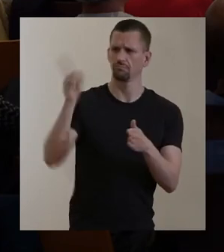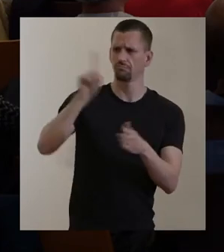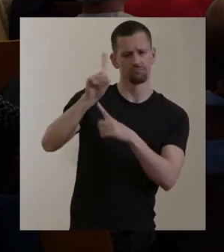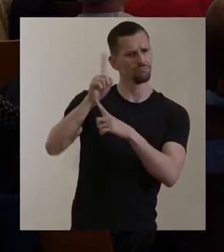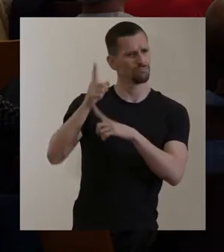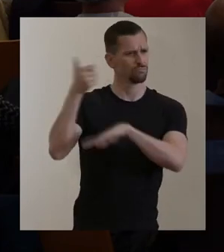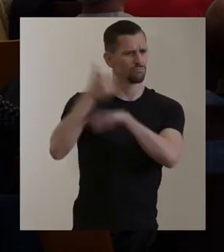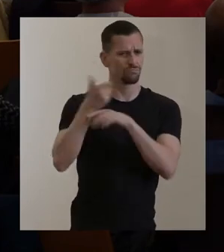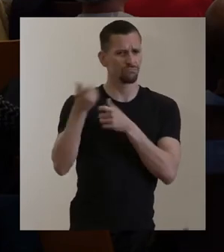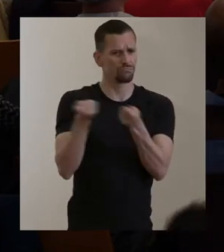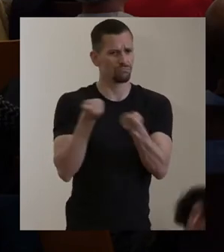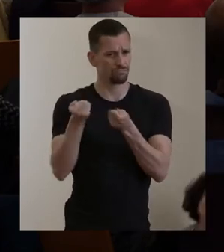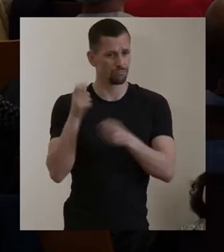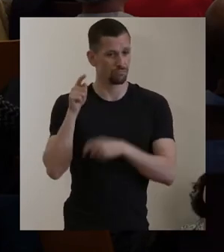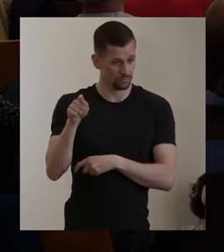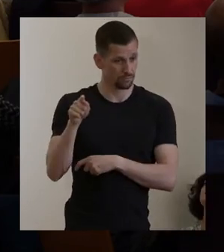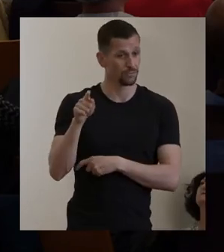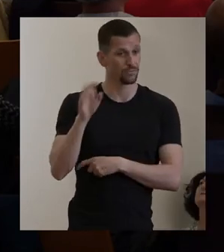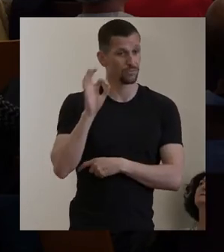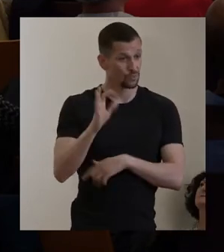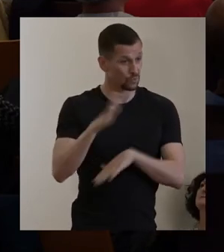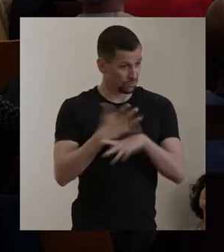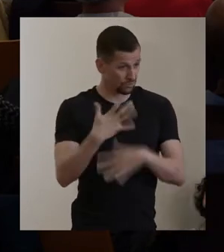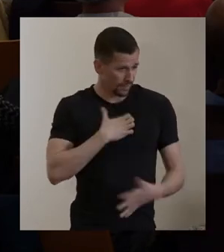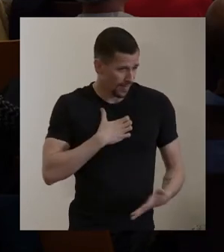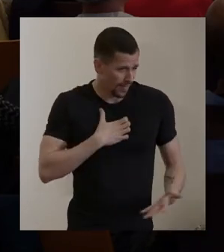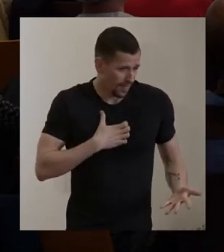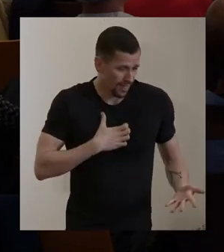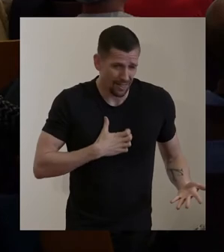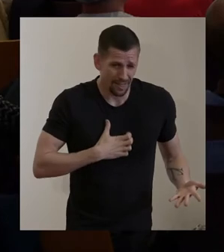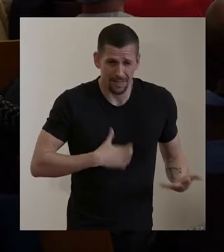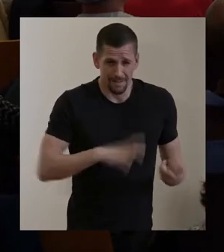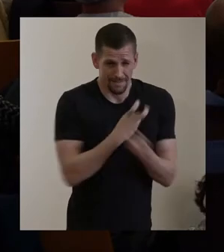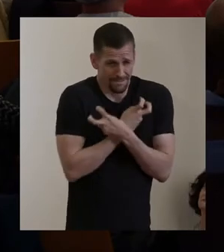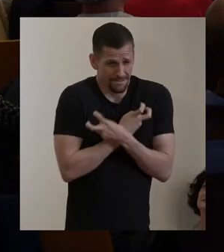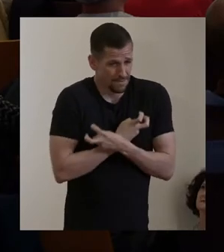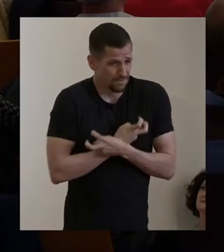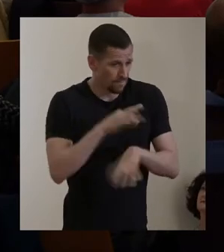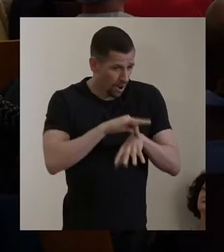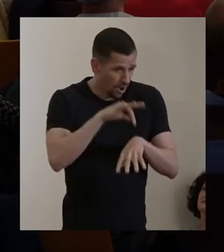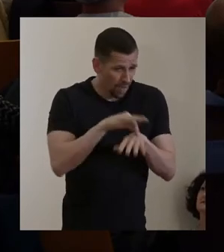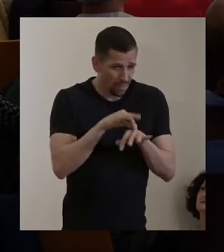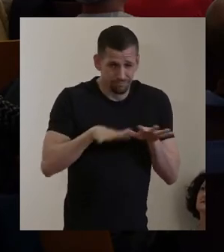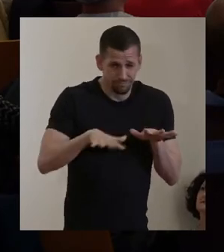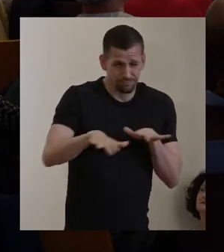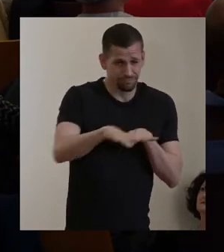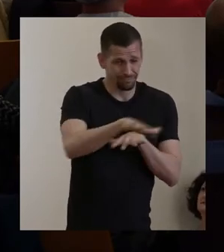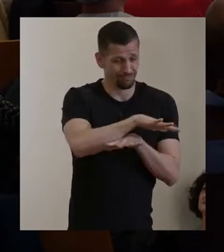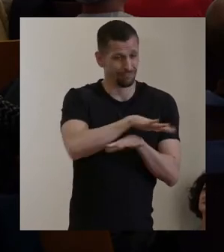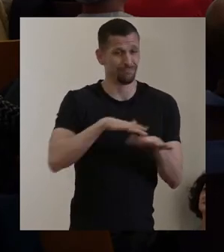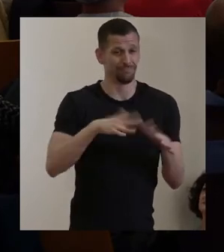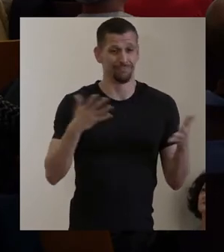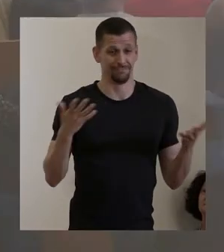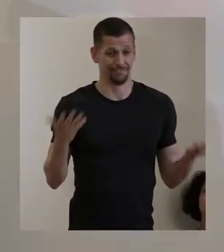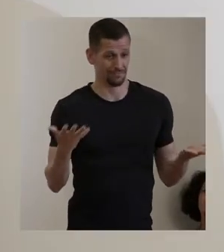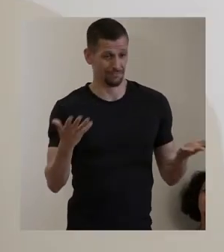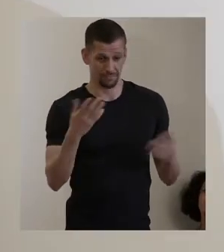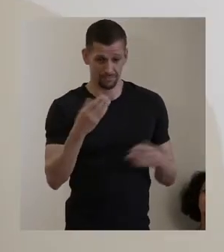réduit à un simple squelette, nous dit-on. Tellement malade qu'il ne pouvait plus, qu'il ne voulait plus